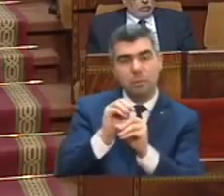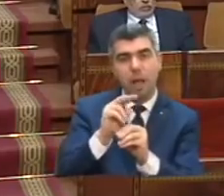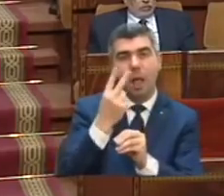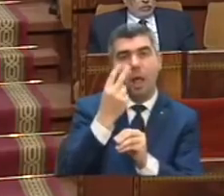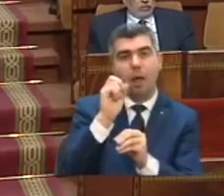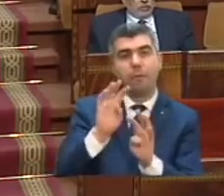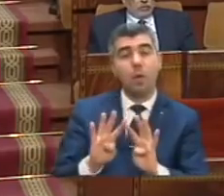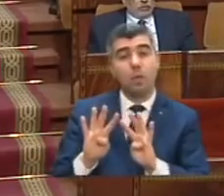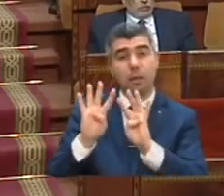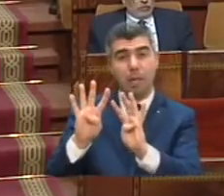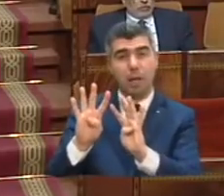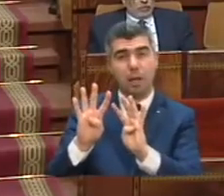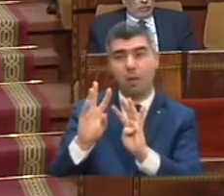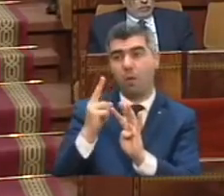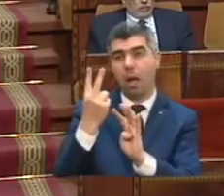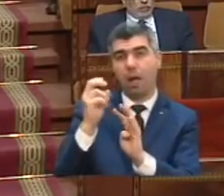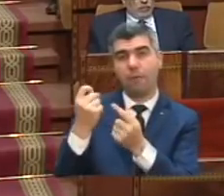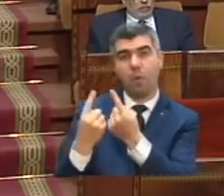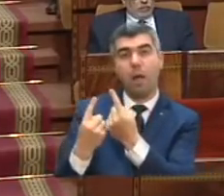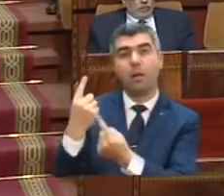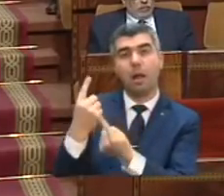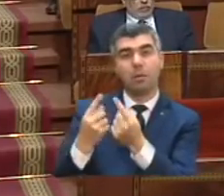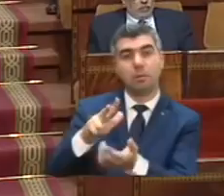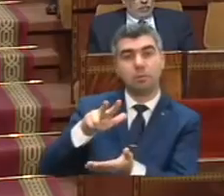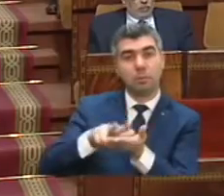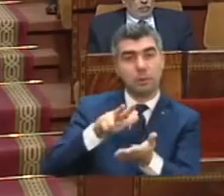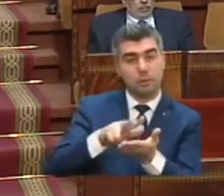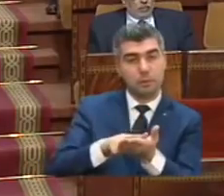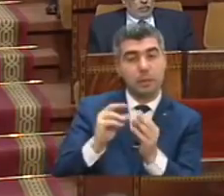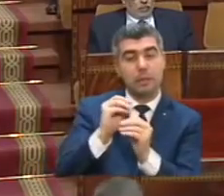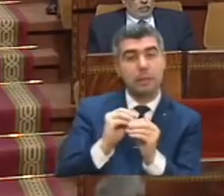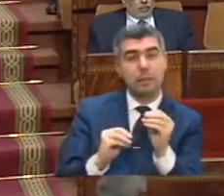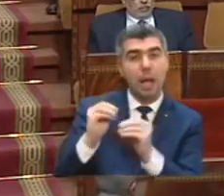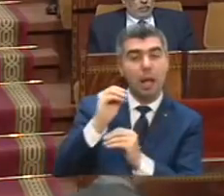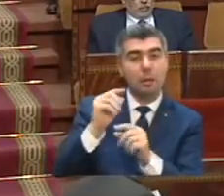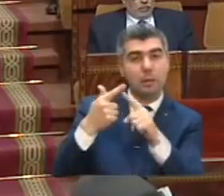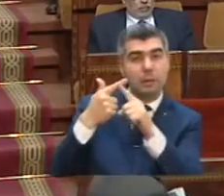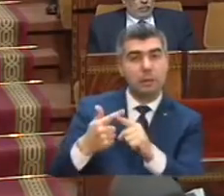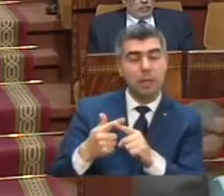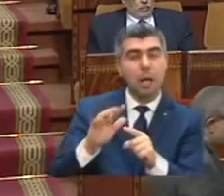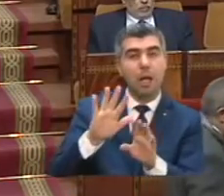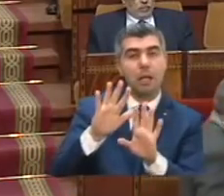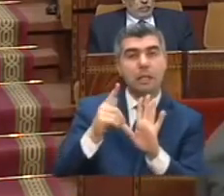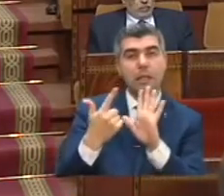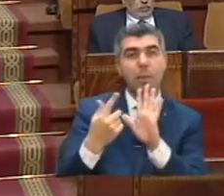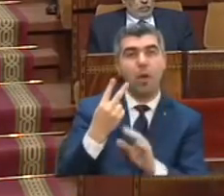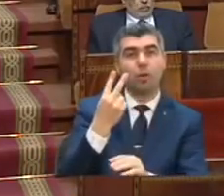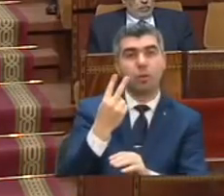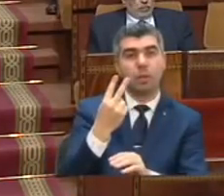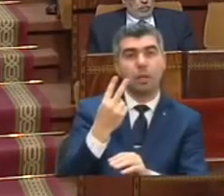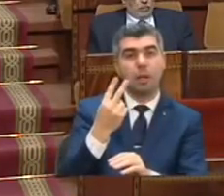2008 و 2011 مما زاد الكلفة الإجمالية حوالي 27.44%.